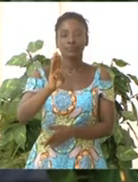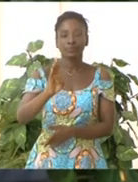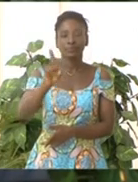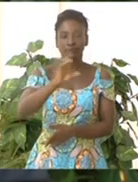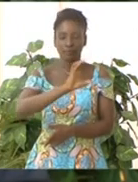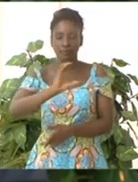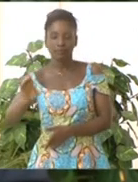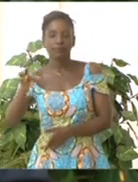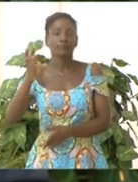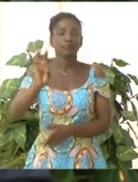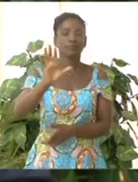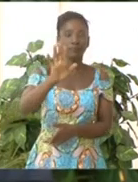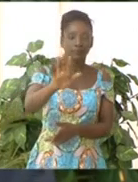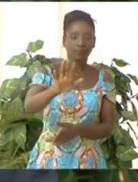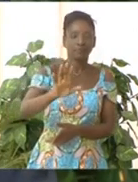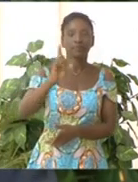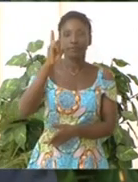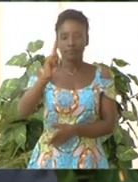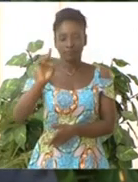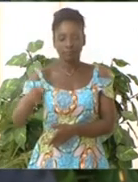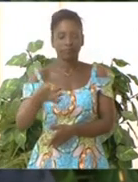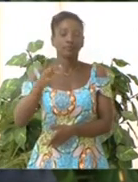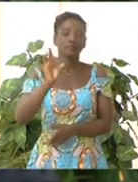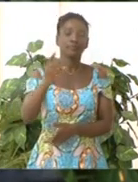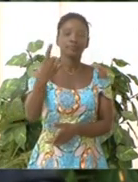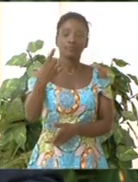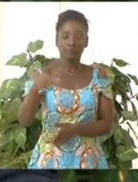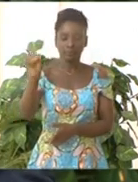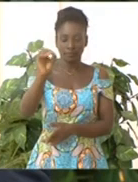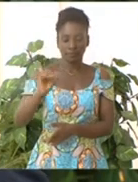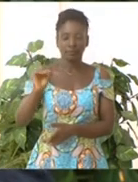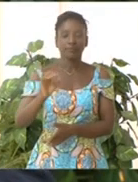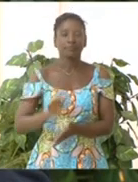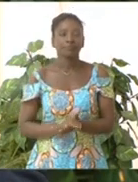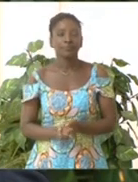165 soit 1,88 pour ça